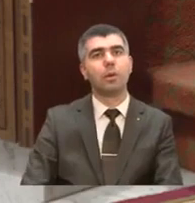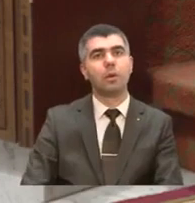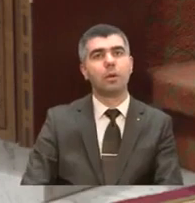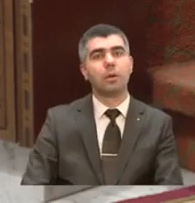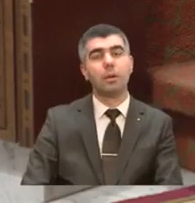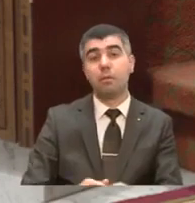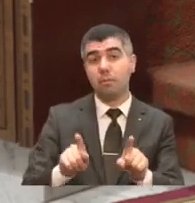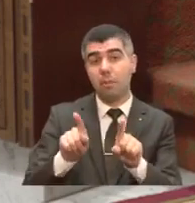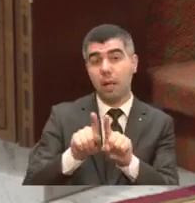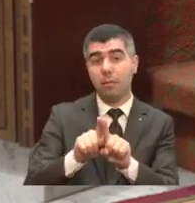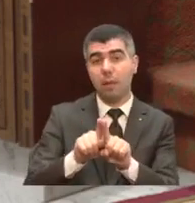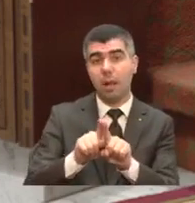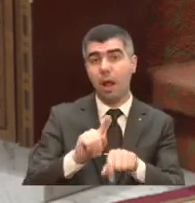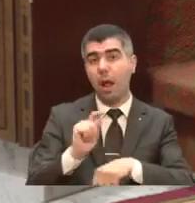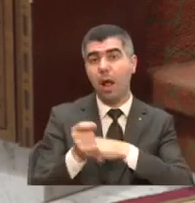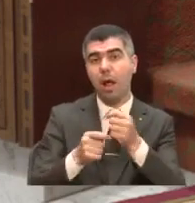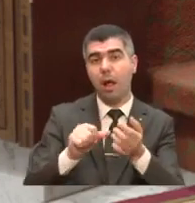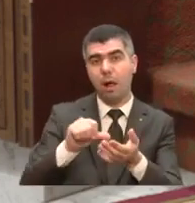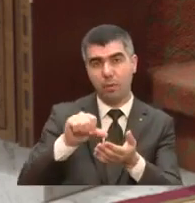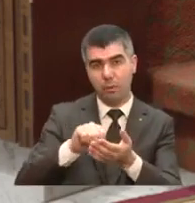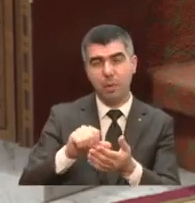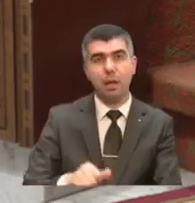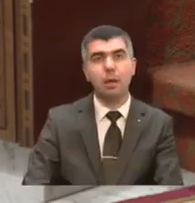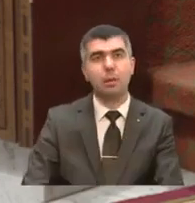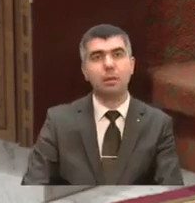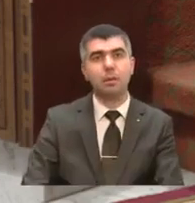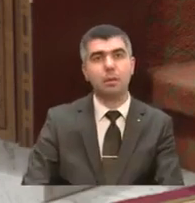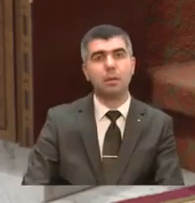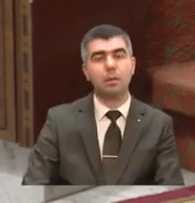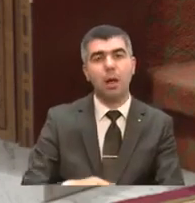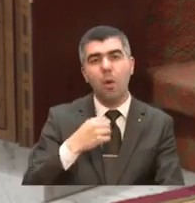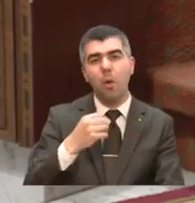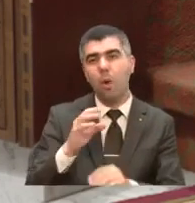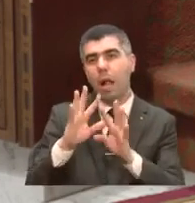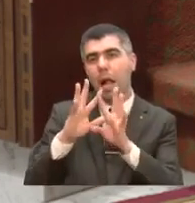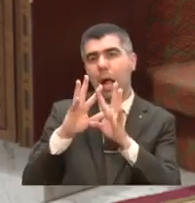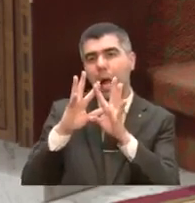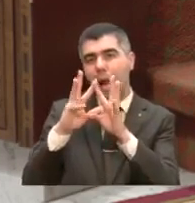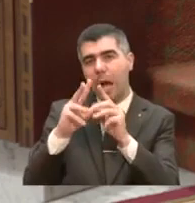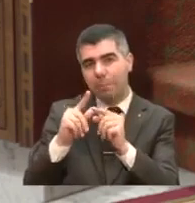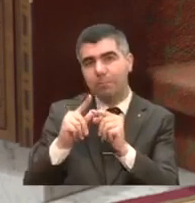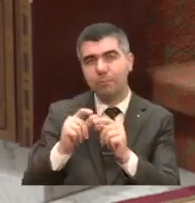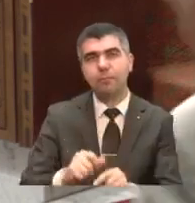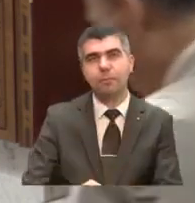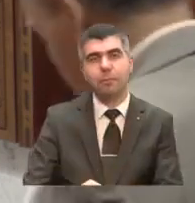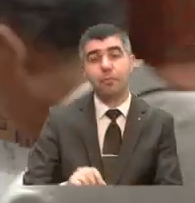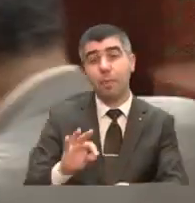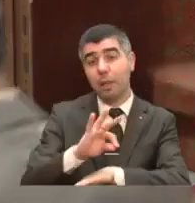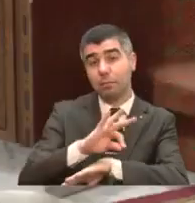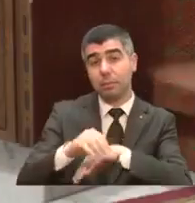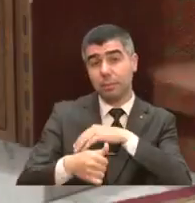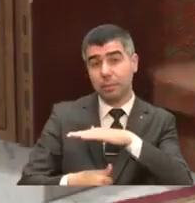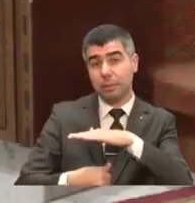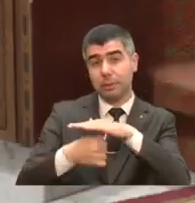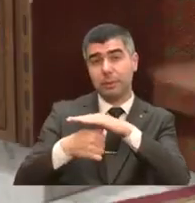لهذا العالم القروي. هذه فرصة باش نعطي واحد الرقم بالنسبة للمكتب الوطني